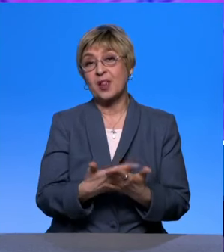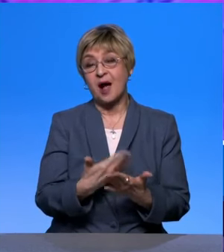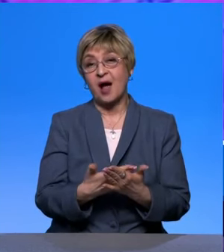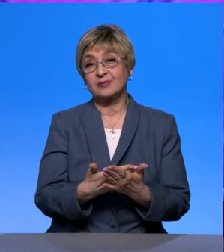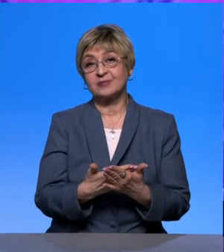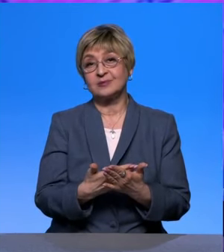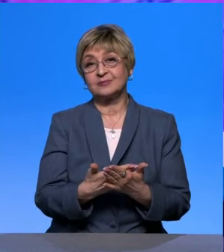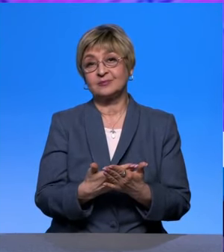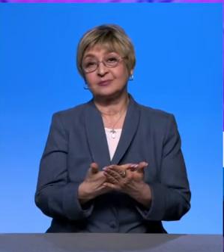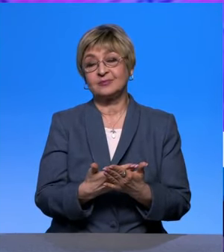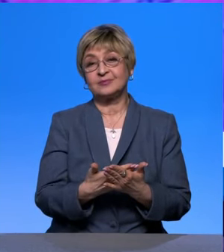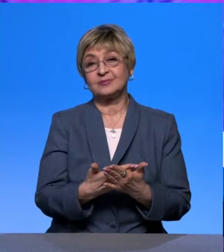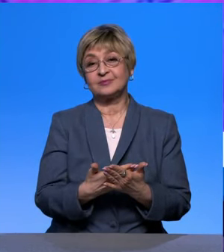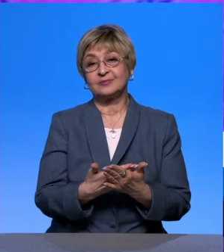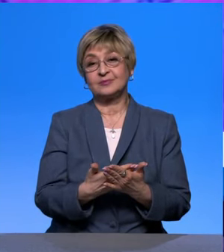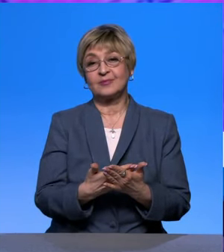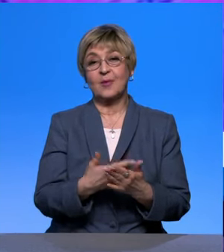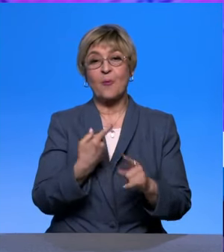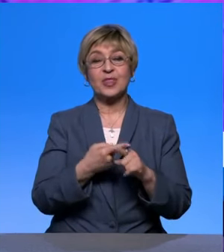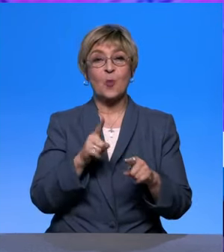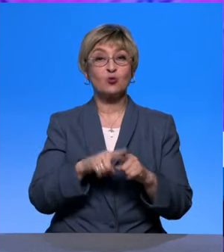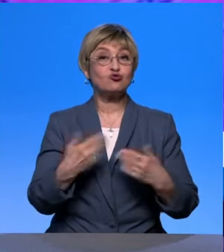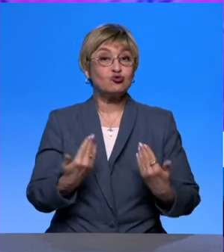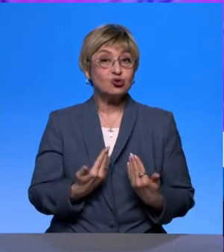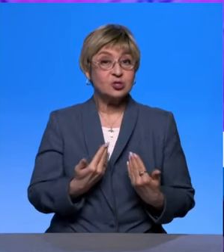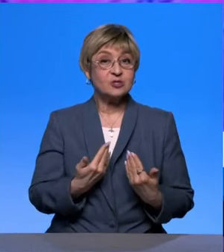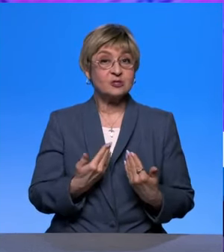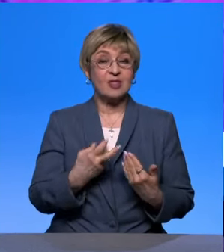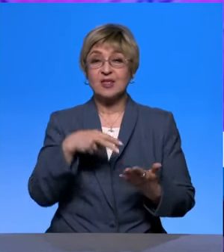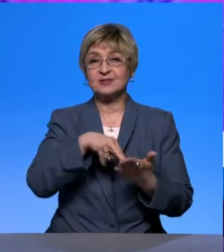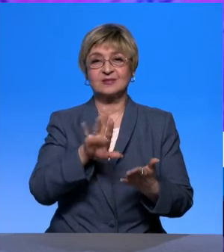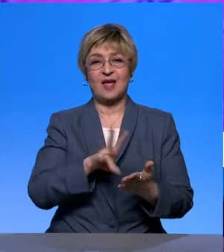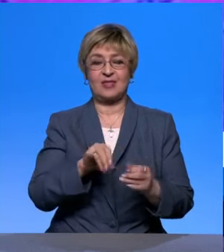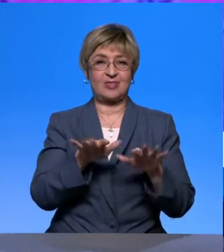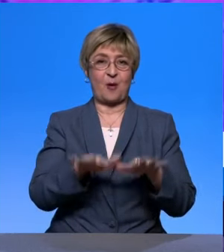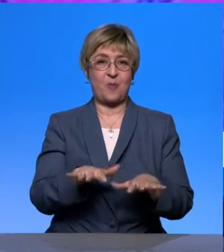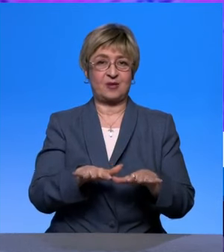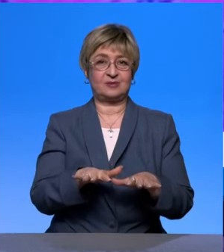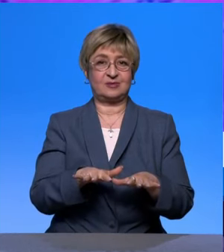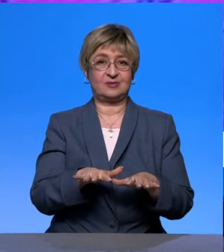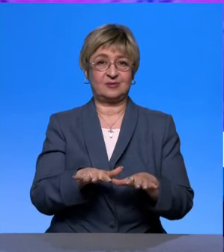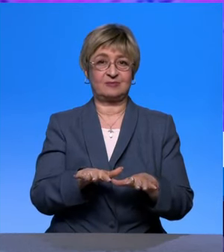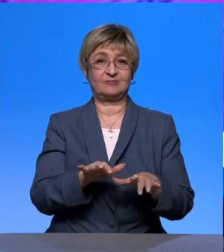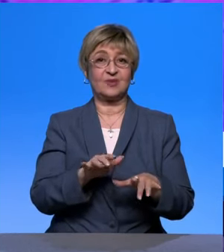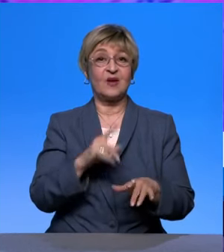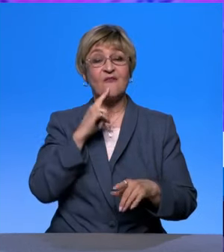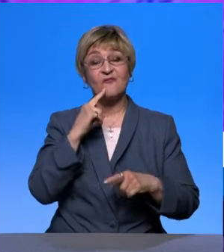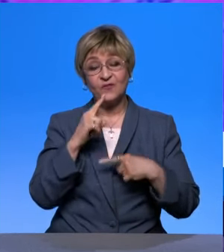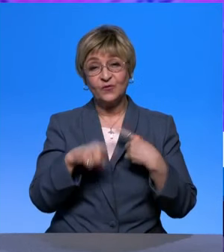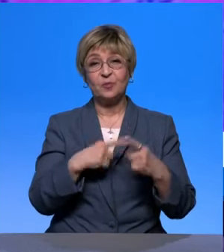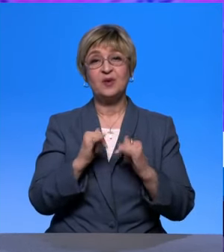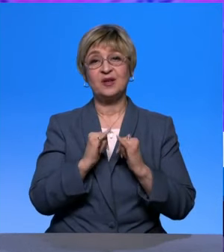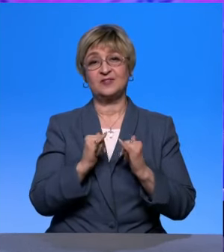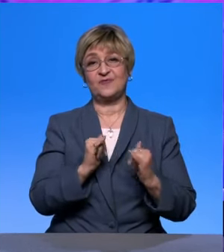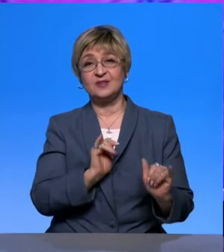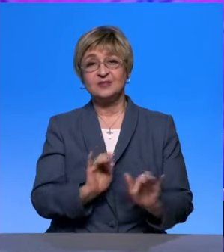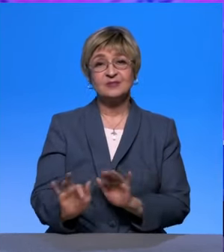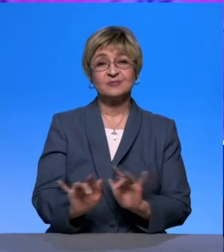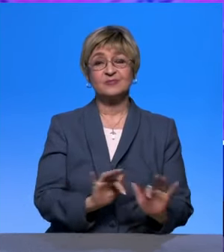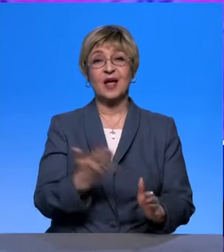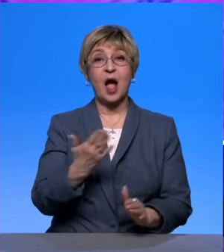только гадать, потому что жизнь, она не стоит на месте. Вот все время идет развитие. Какой